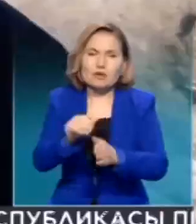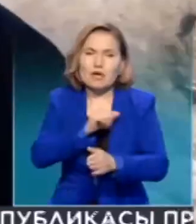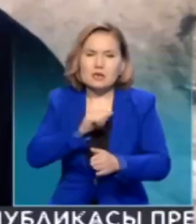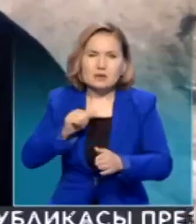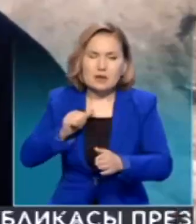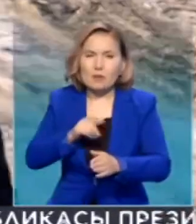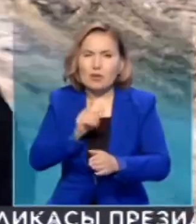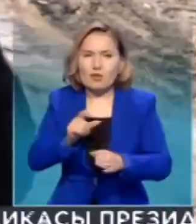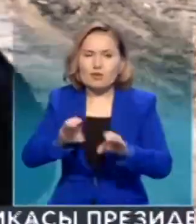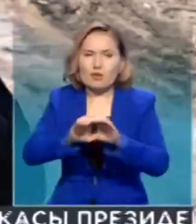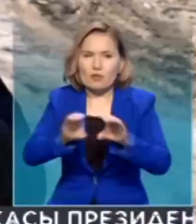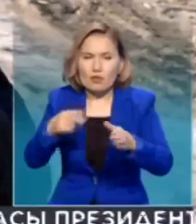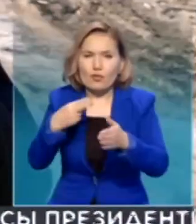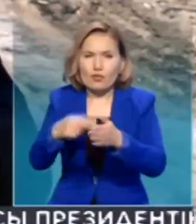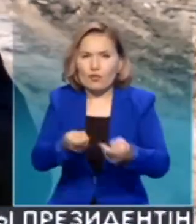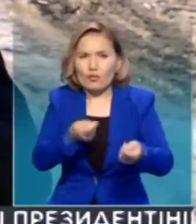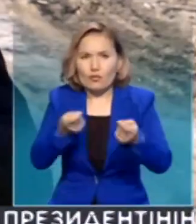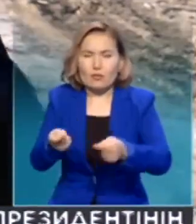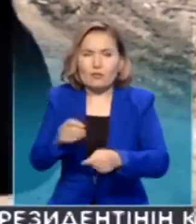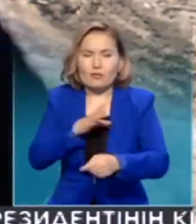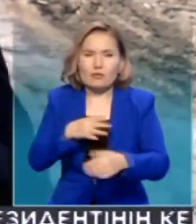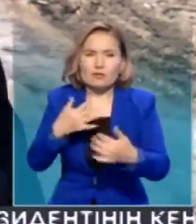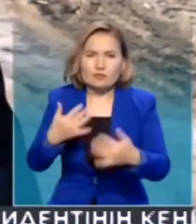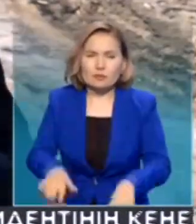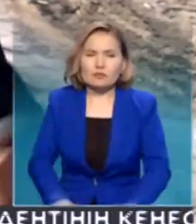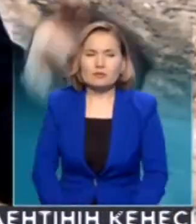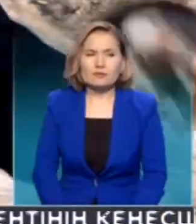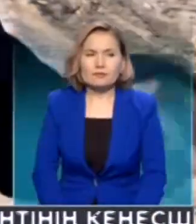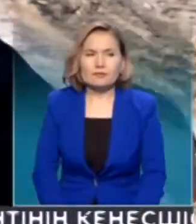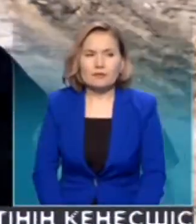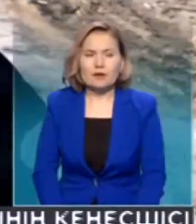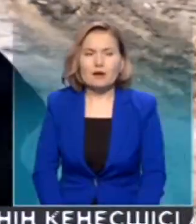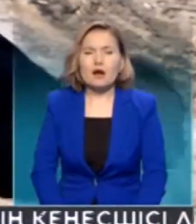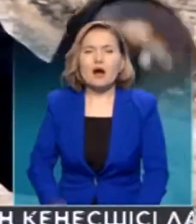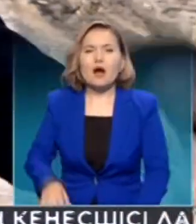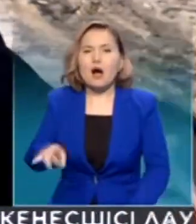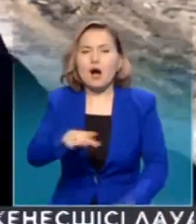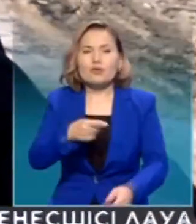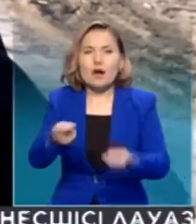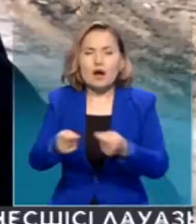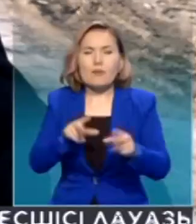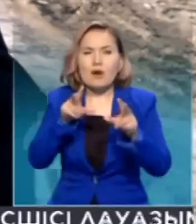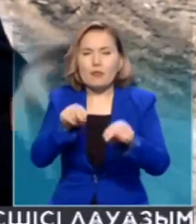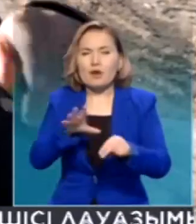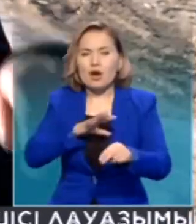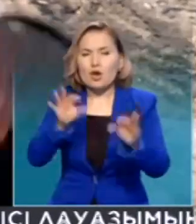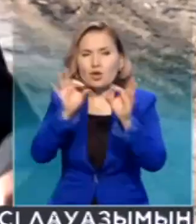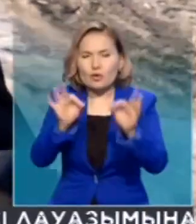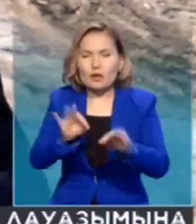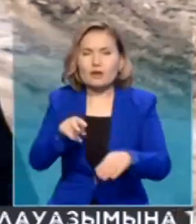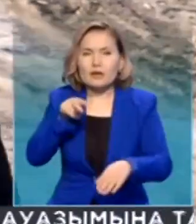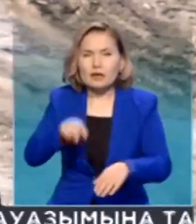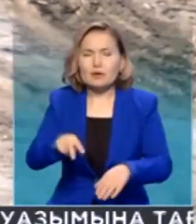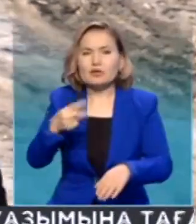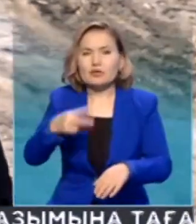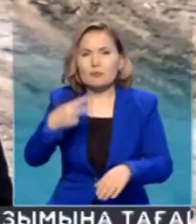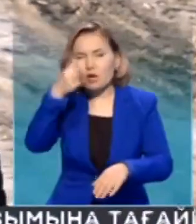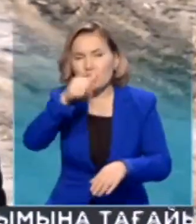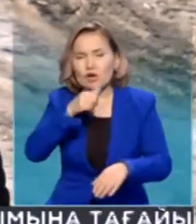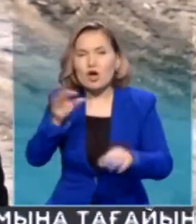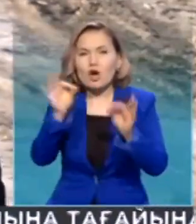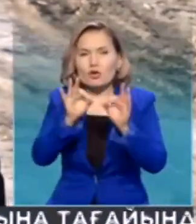Мына жастарымыз әкеп қойды. А оны әкелсеңдер, біз тартып береміз деп айтқан, аудан әкім айтқан. Былтыр күзде айтқан, 2022-нің күзінде.